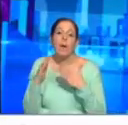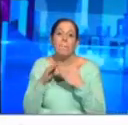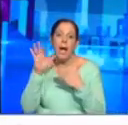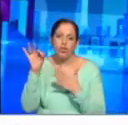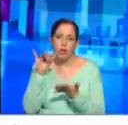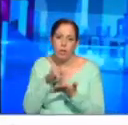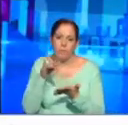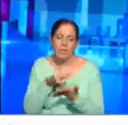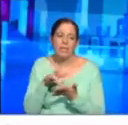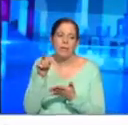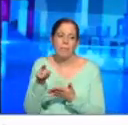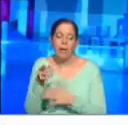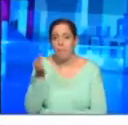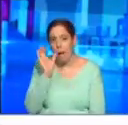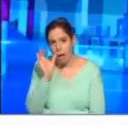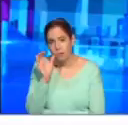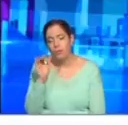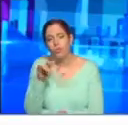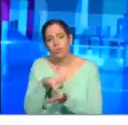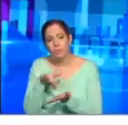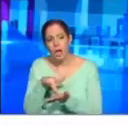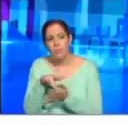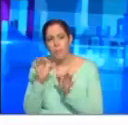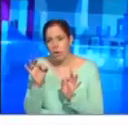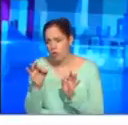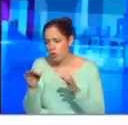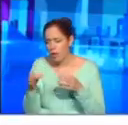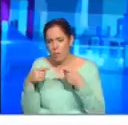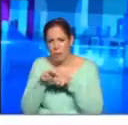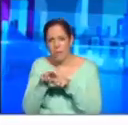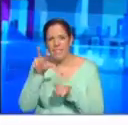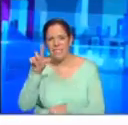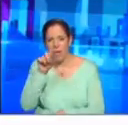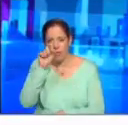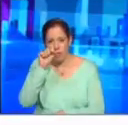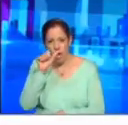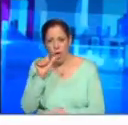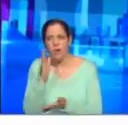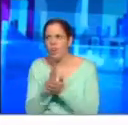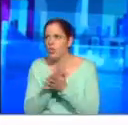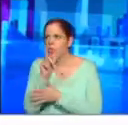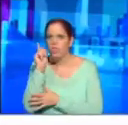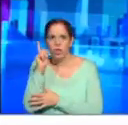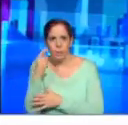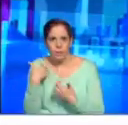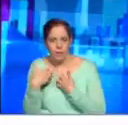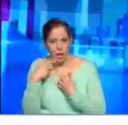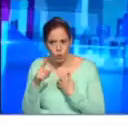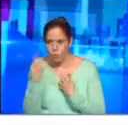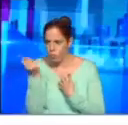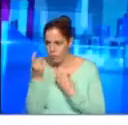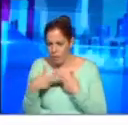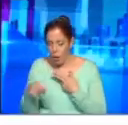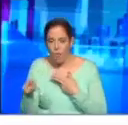בפרנץ אנדרגראונד, שזה בעצם בר שנמצא ממש מקביל לצוותא. ההצגה הזאת רצה כבר 13 שנים. בעצם ביום שבת הקרוב